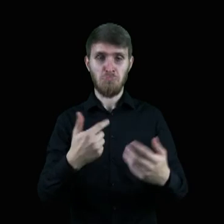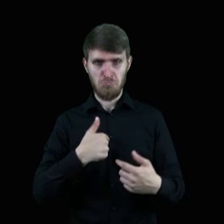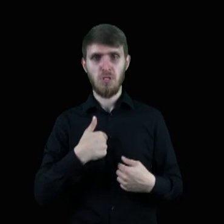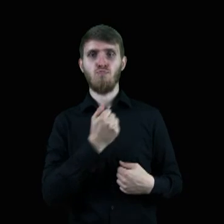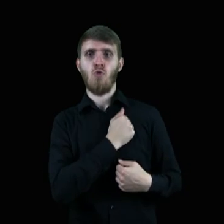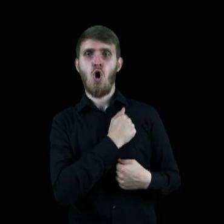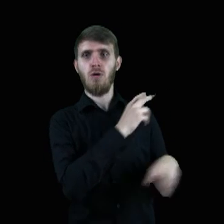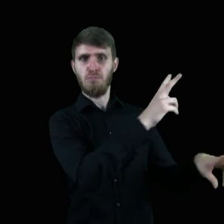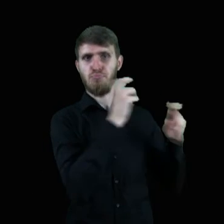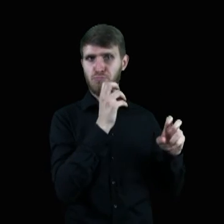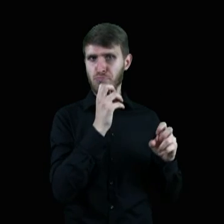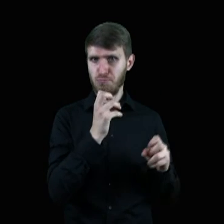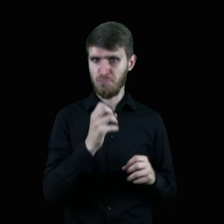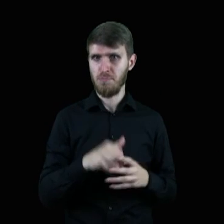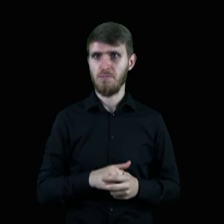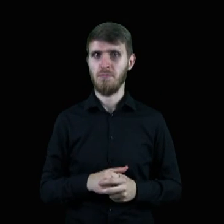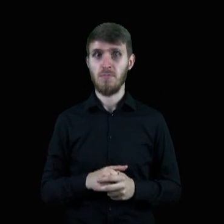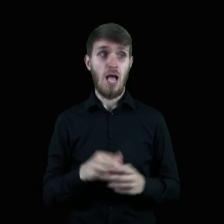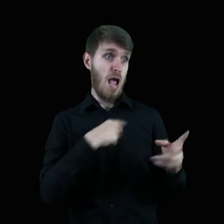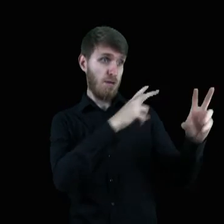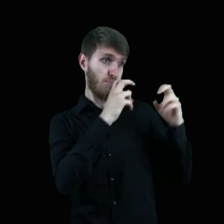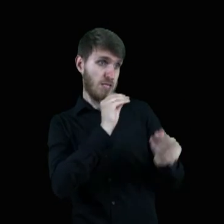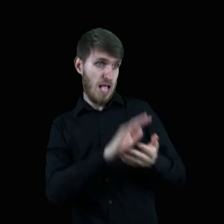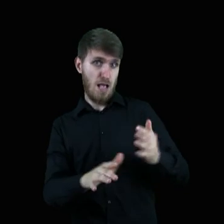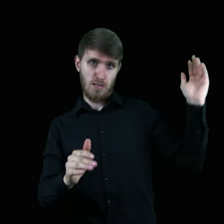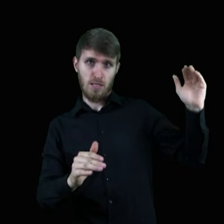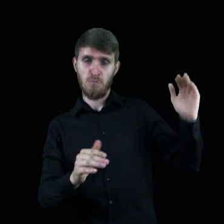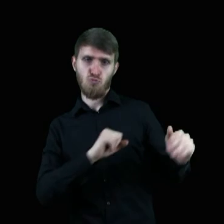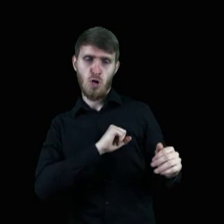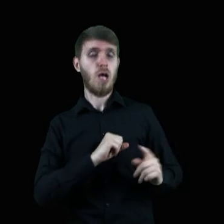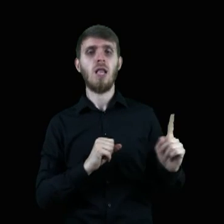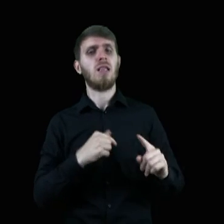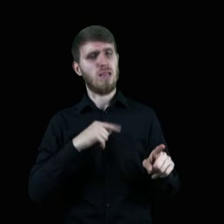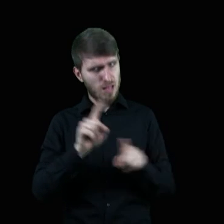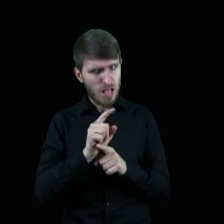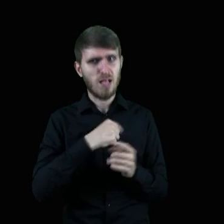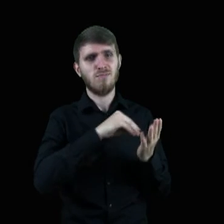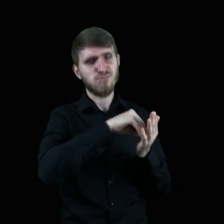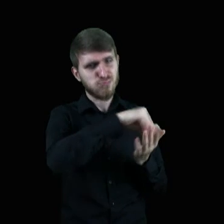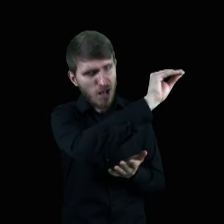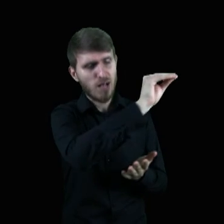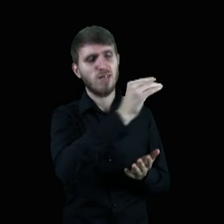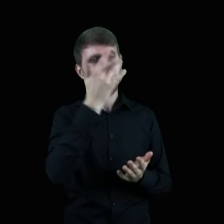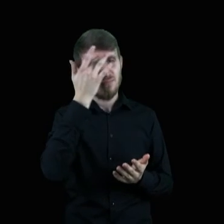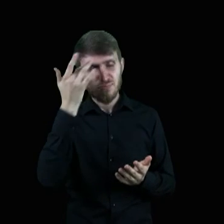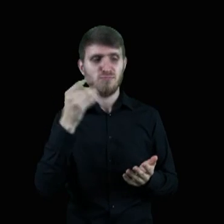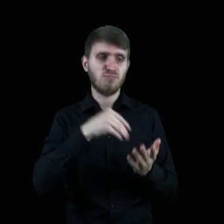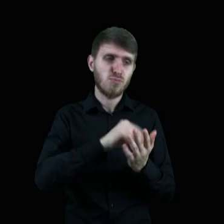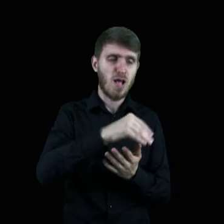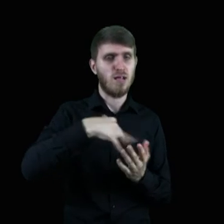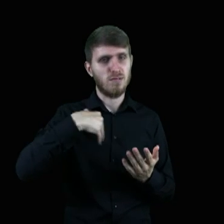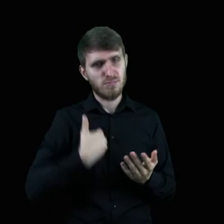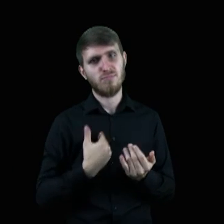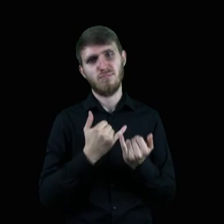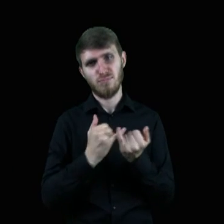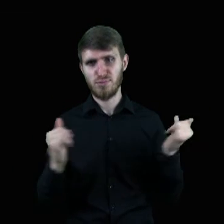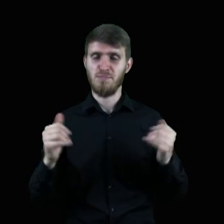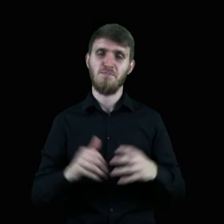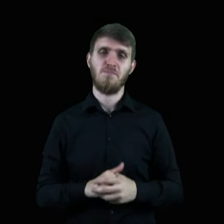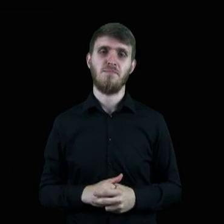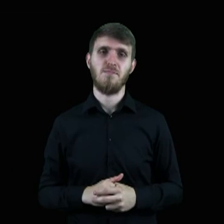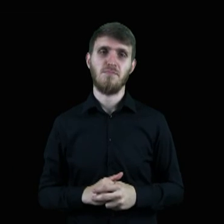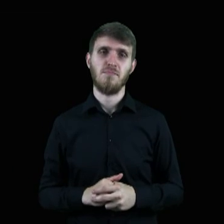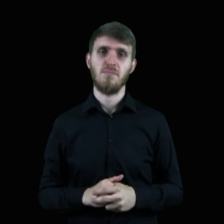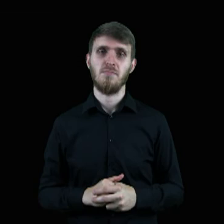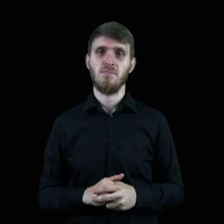związku z tym my pożyczamy te akcje bezpośrednio od domu maklerskiego, co nie oznacza, że nie będziemy musieli pokryć jakichś